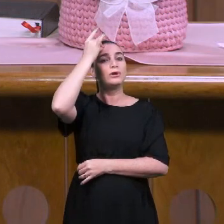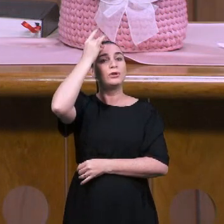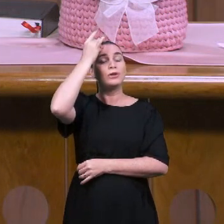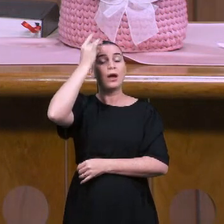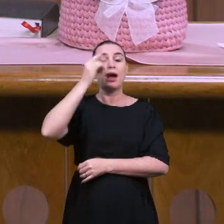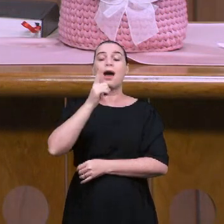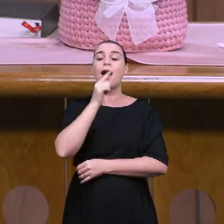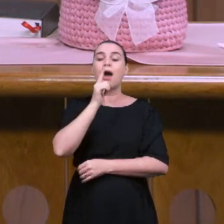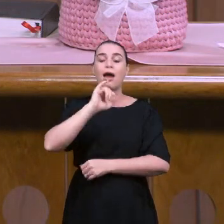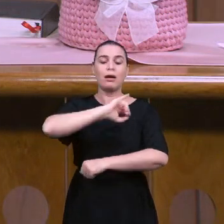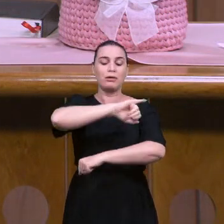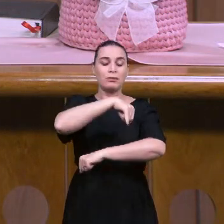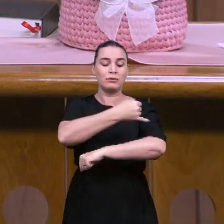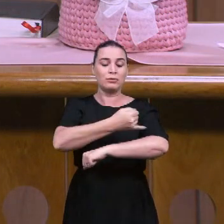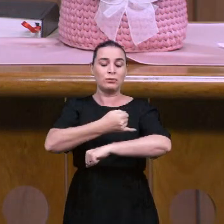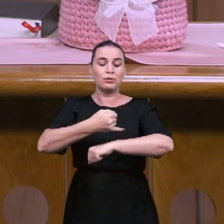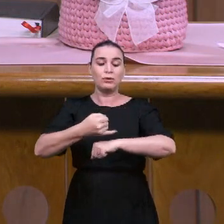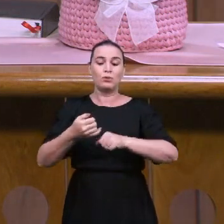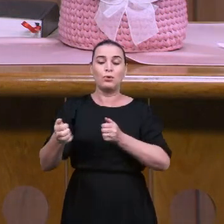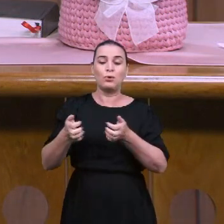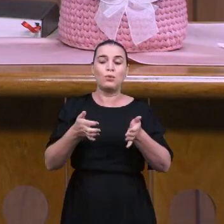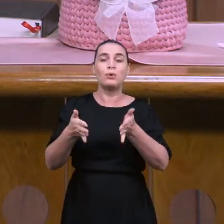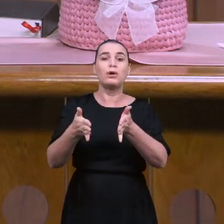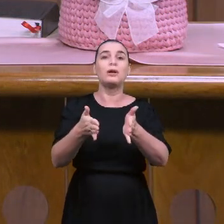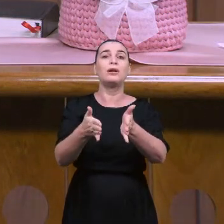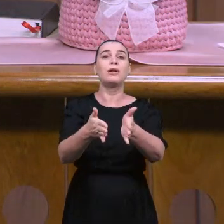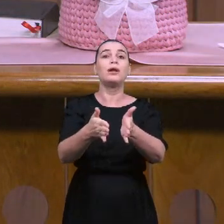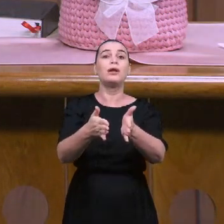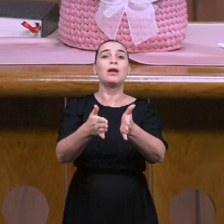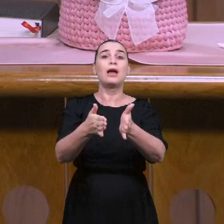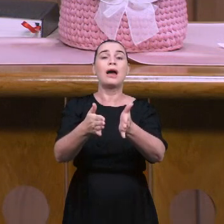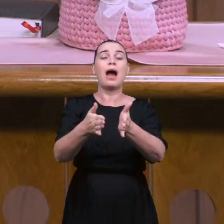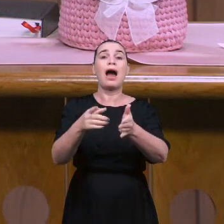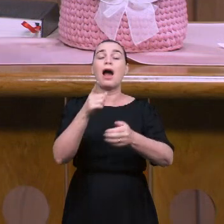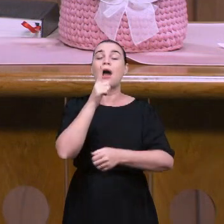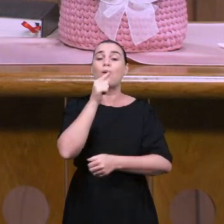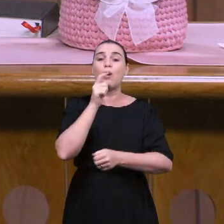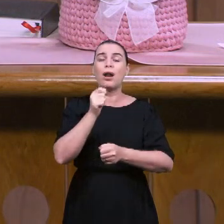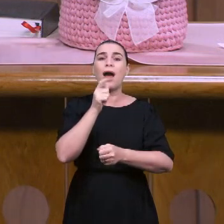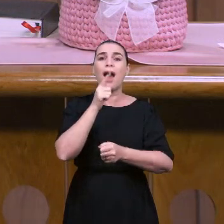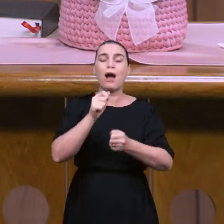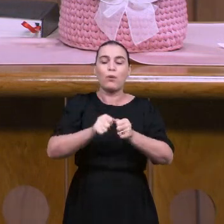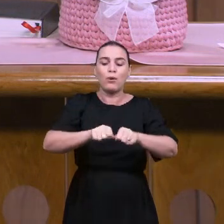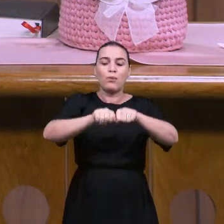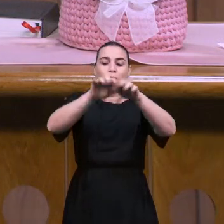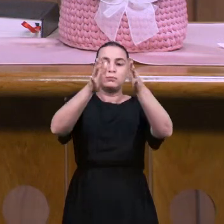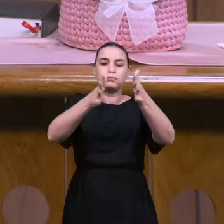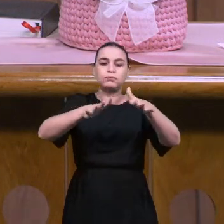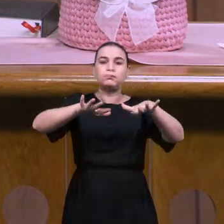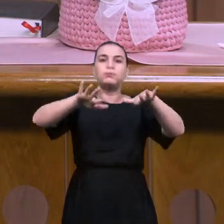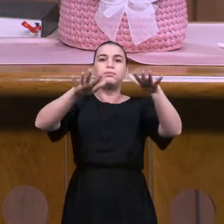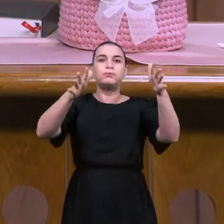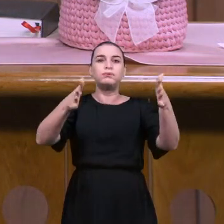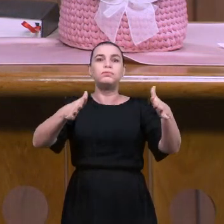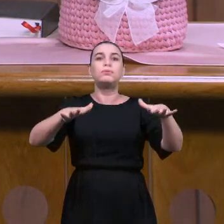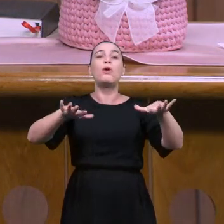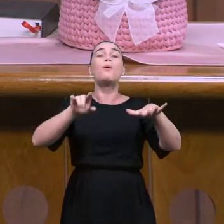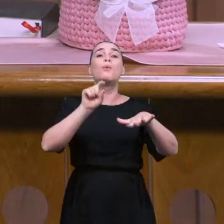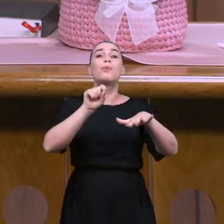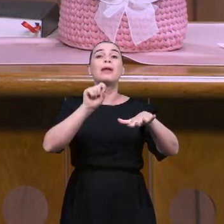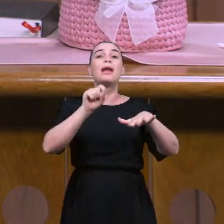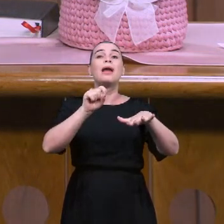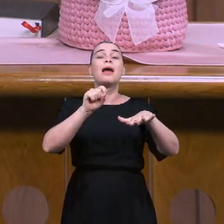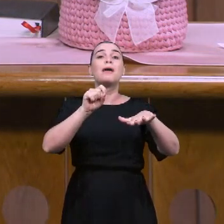Donc, le fleuve, il vient, il passe, il déborde pour toucher les personnes qui sont autour,